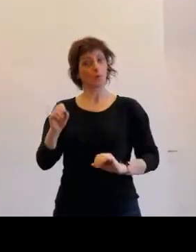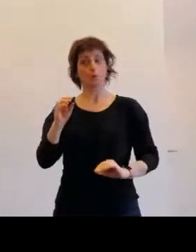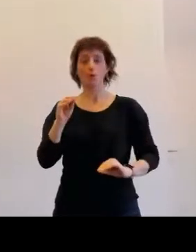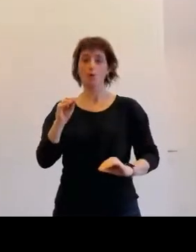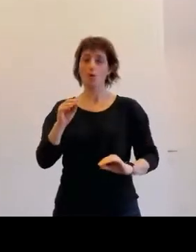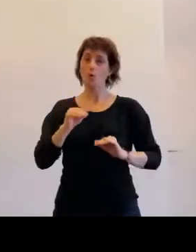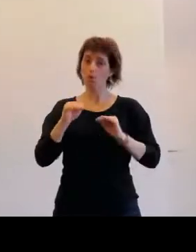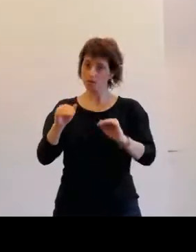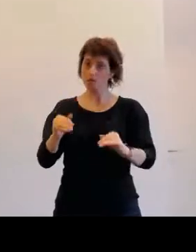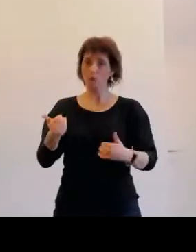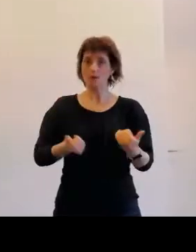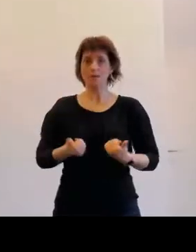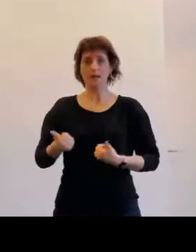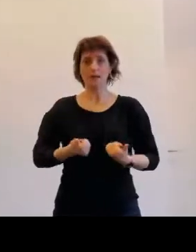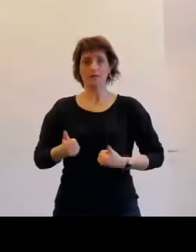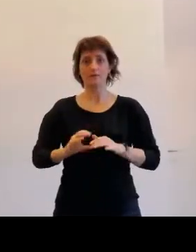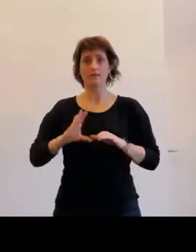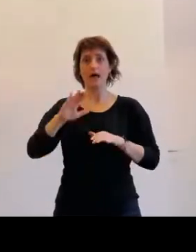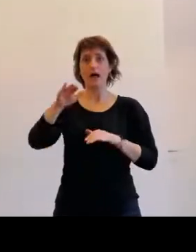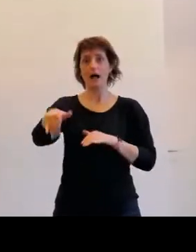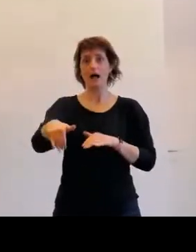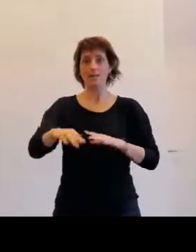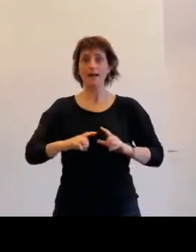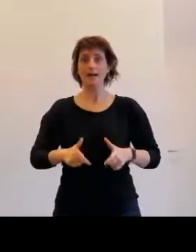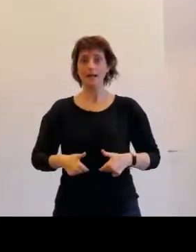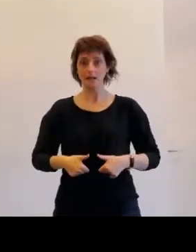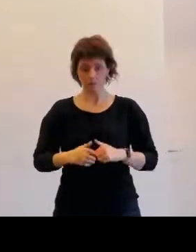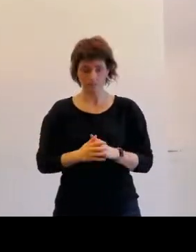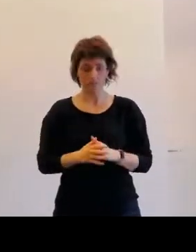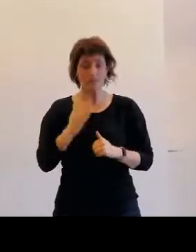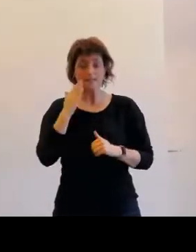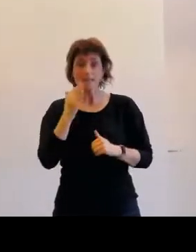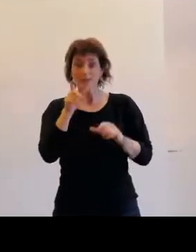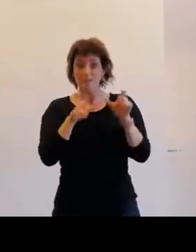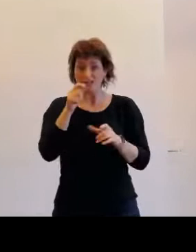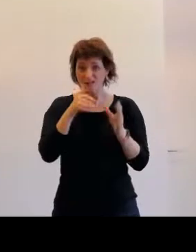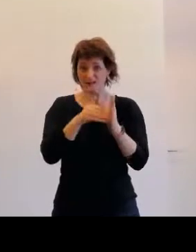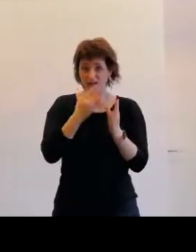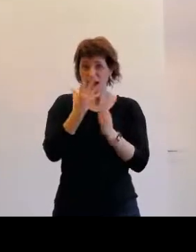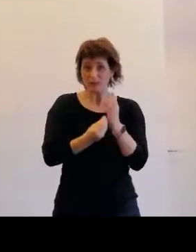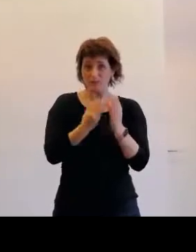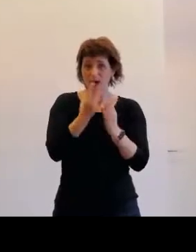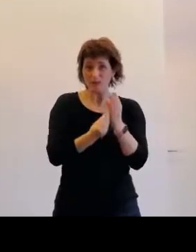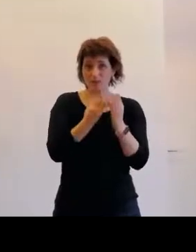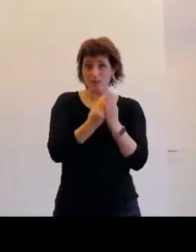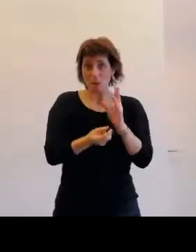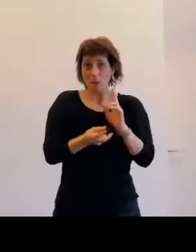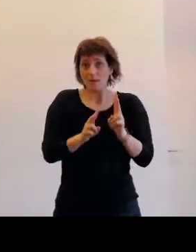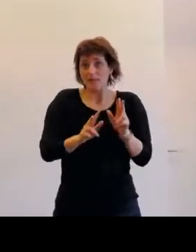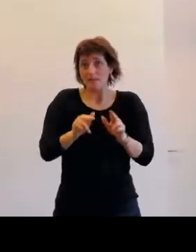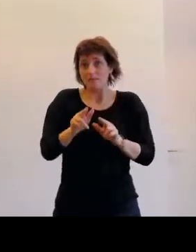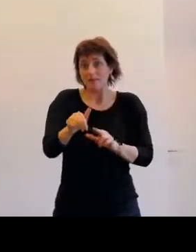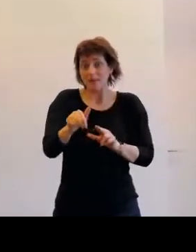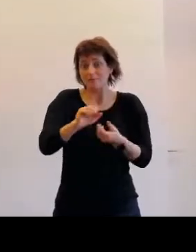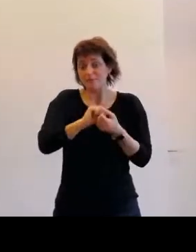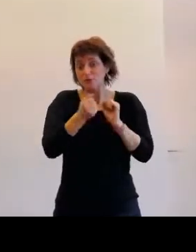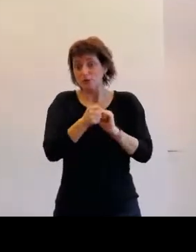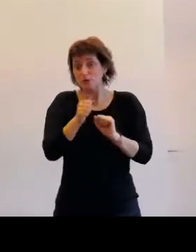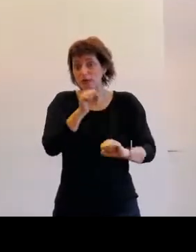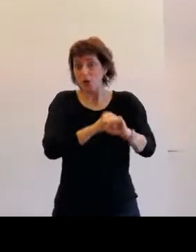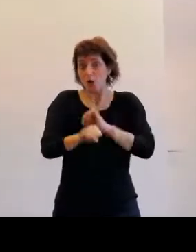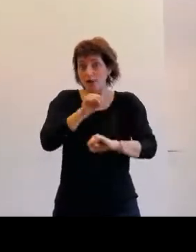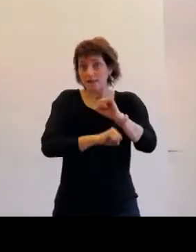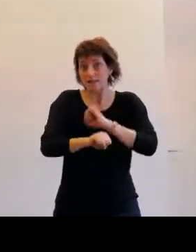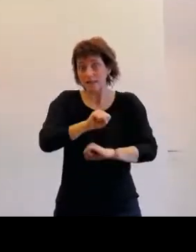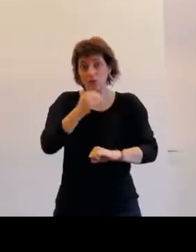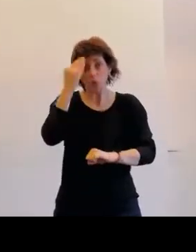périscolaires. Si le nombre continue à augmenter, nous devrons évidemment envisager de modifier notamment l'organisation avec le service de repas